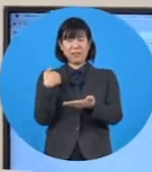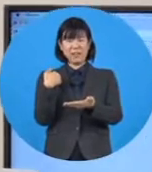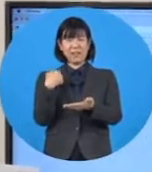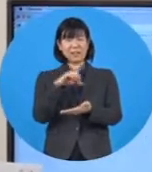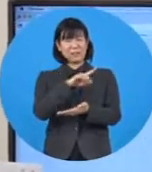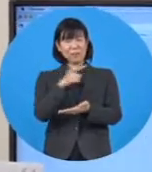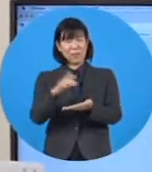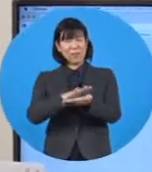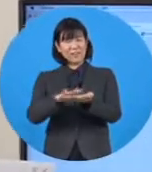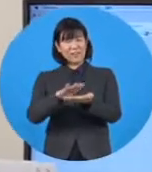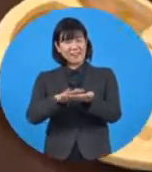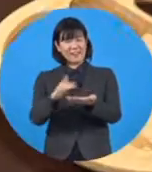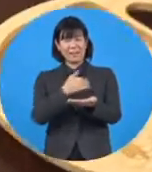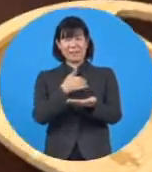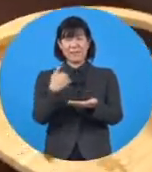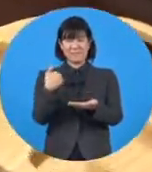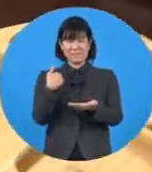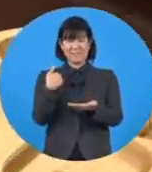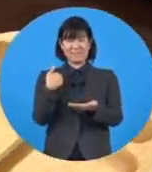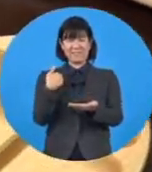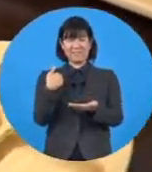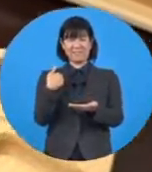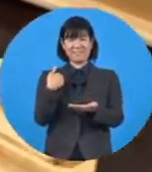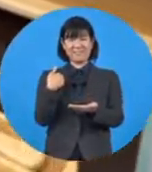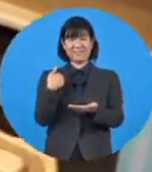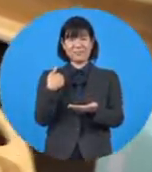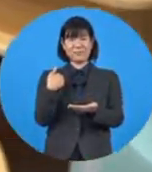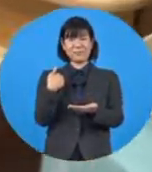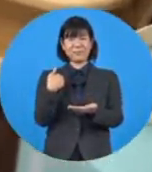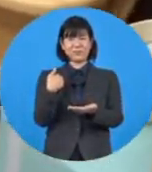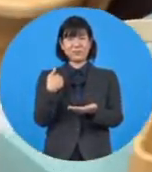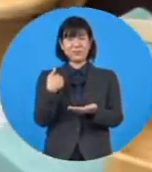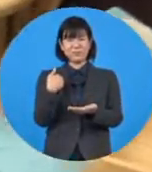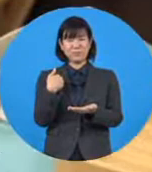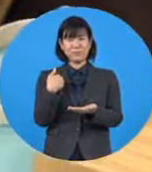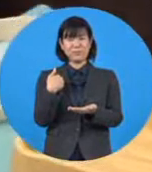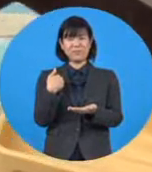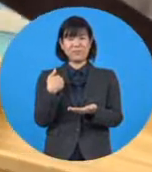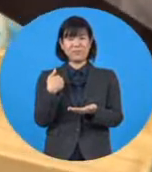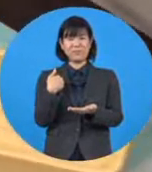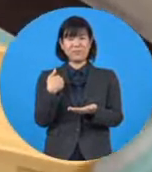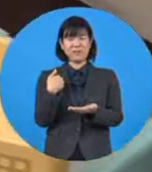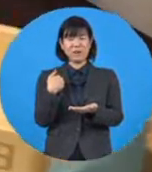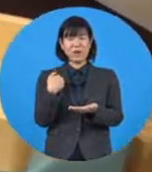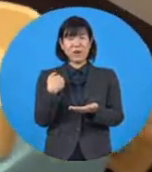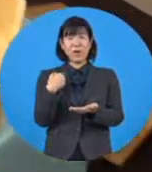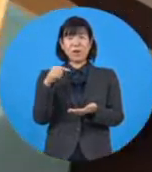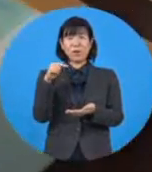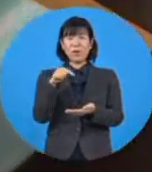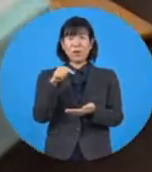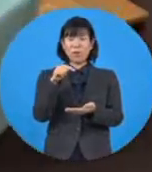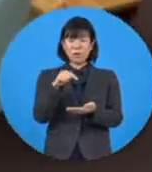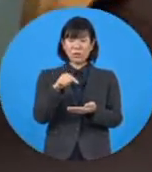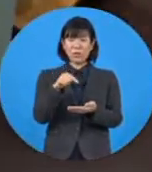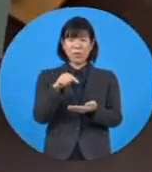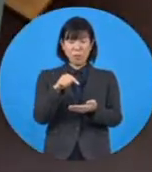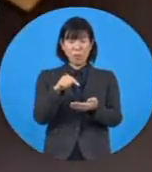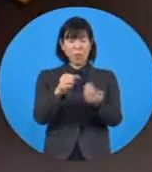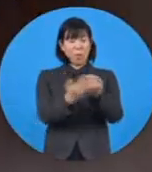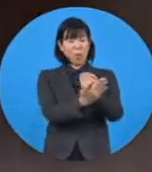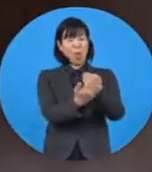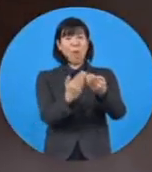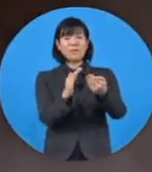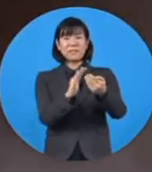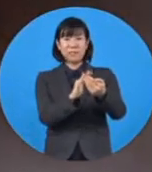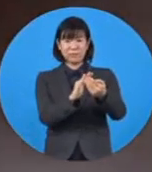こまで負担をかけずに。 竹でできているのに食洗機もいけるんですか？はい、 そうですね、まあ、この